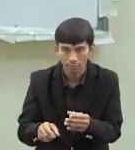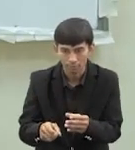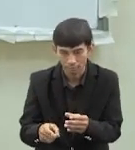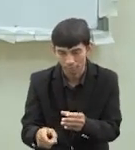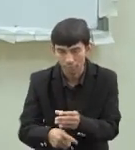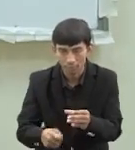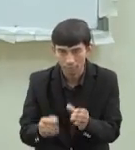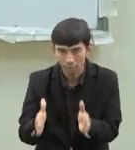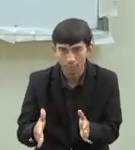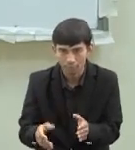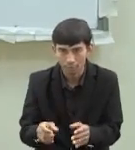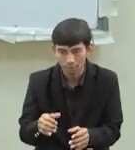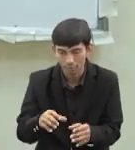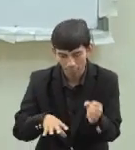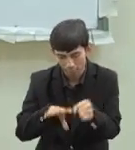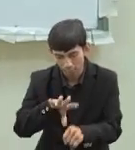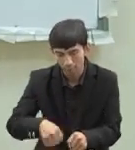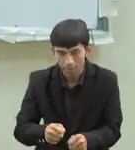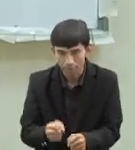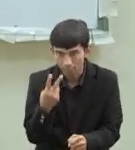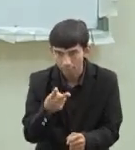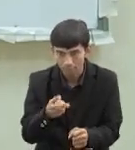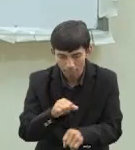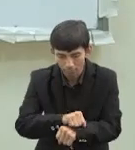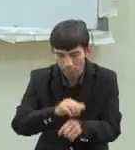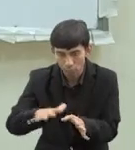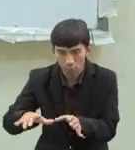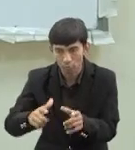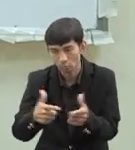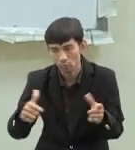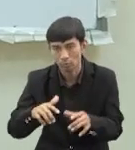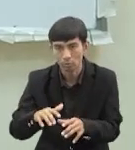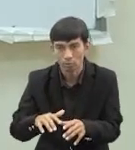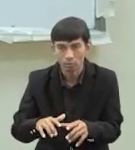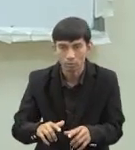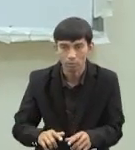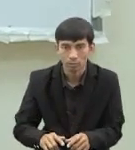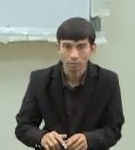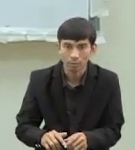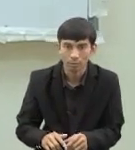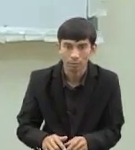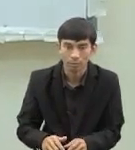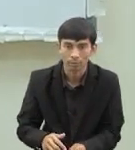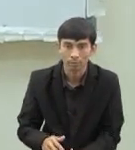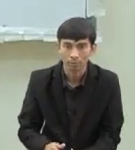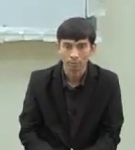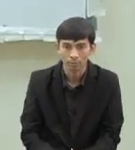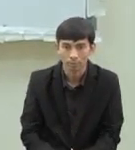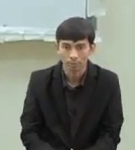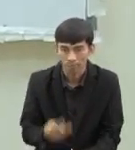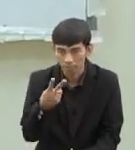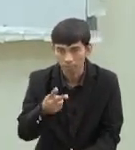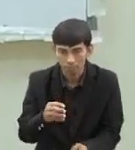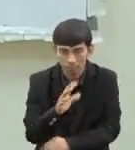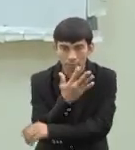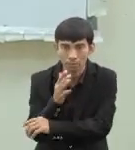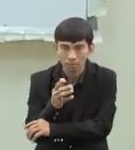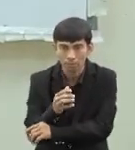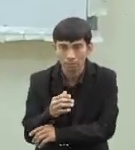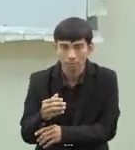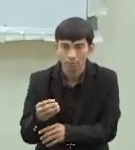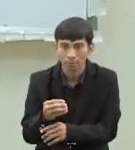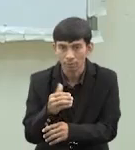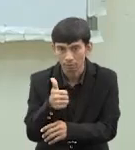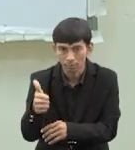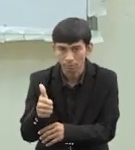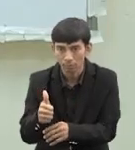chìa. Mơ phân nông thông thê nha rèng sở nọ. Mơ bây là ọ sở cực